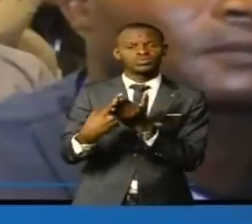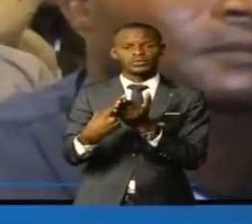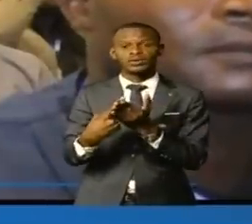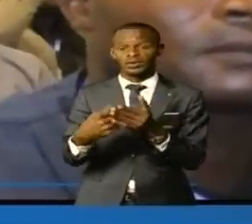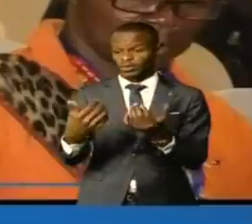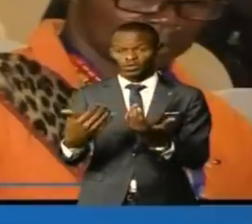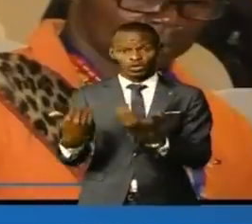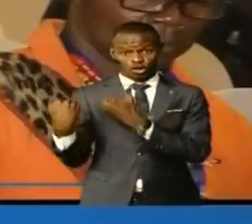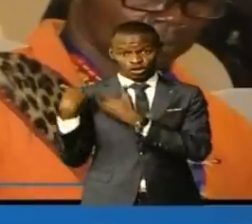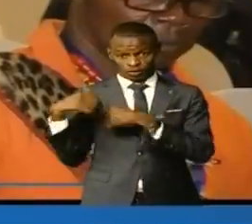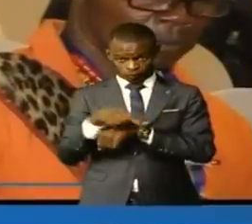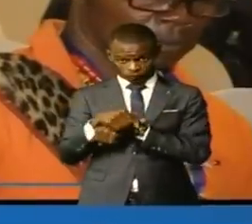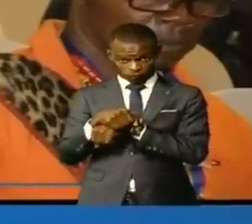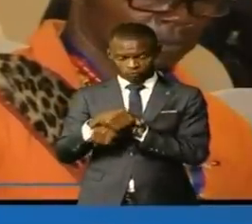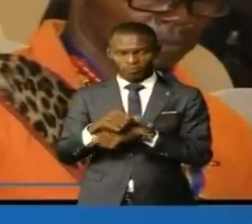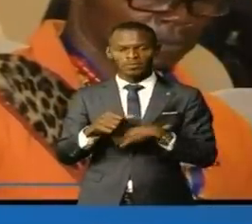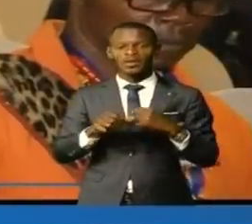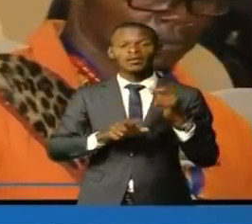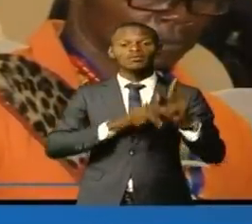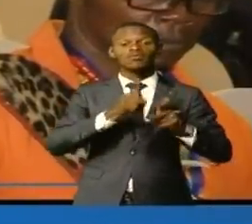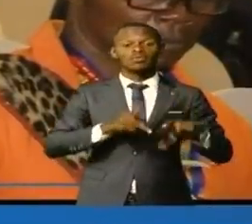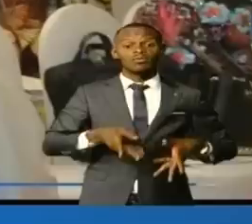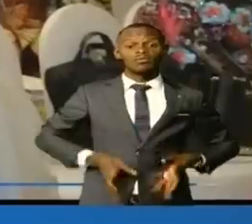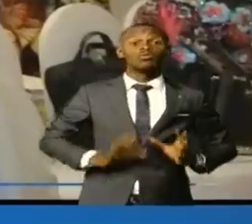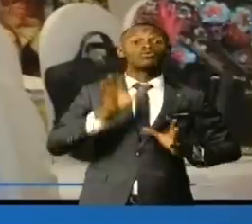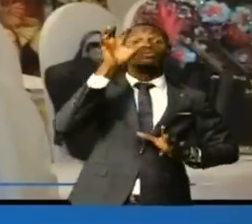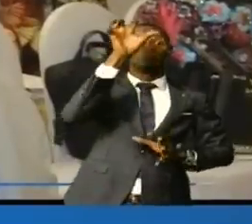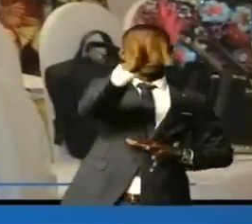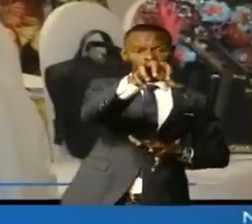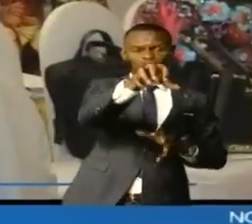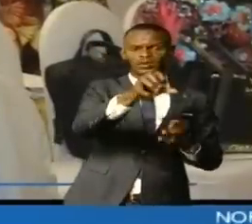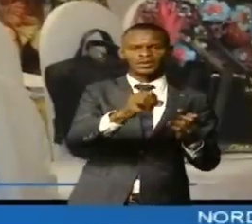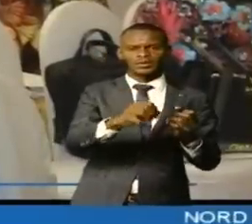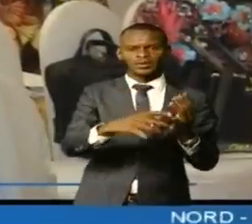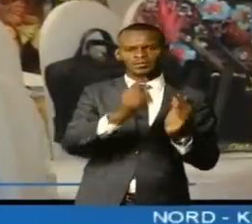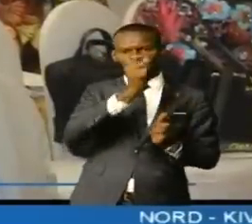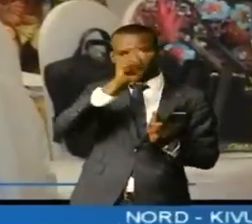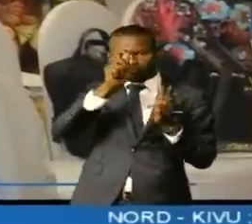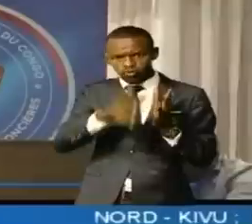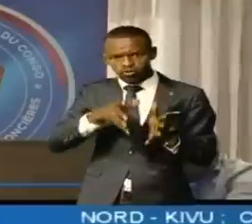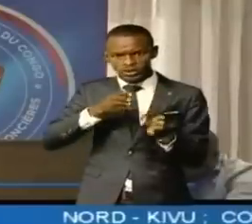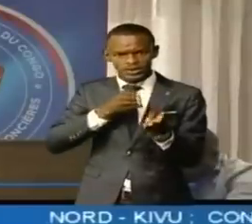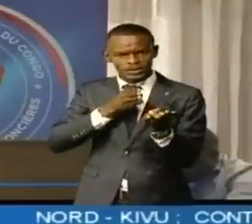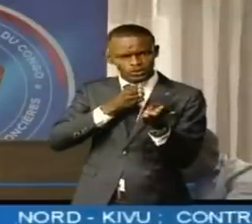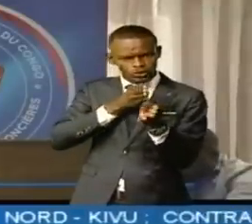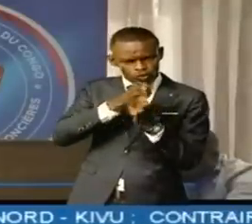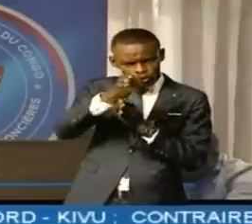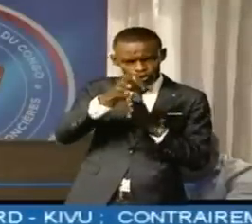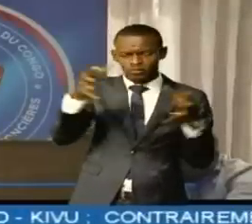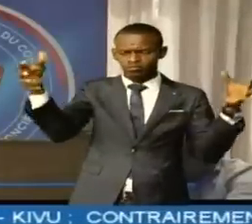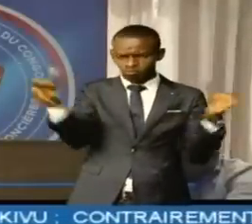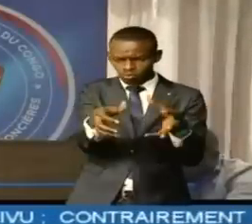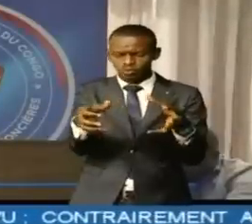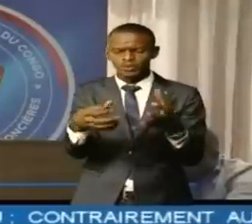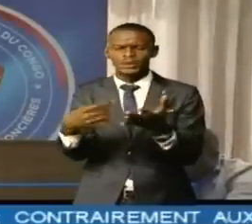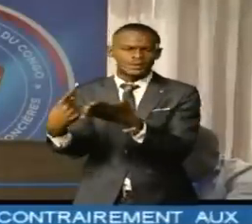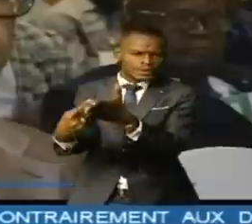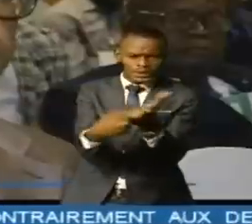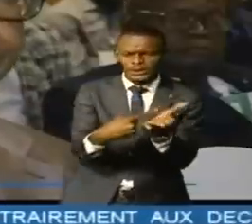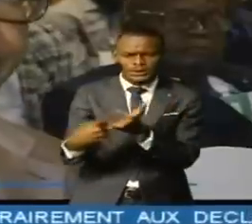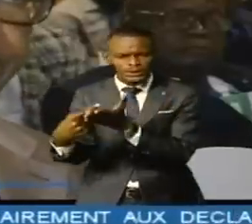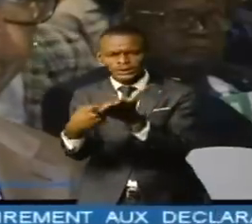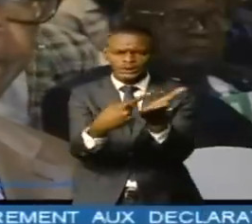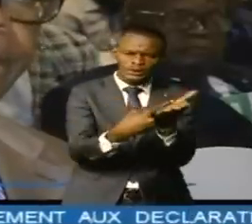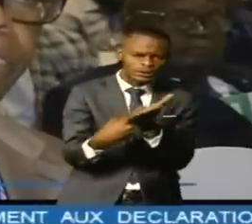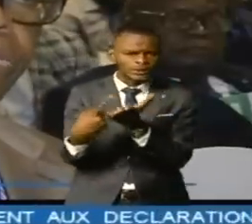les populations autochtones, les professeurs de droit et autres experts n'ont rien laissé au hasard. Dans son discours de clôture, le